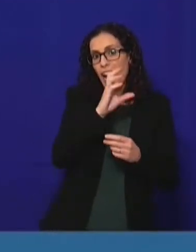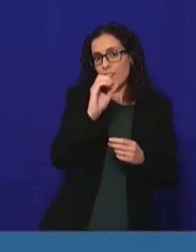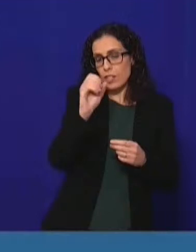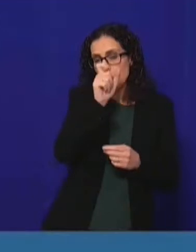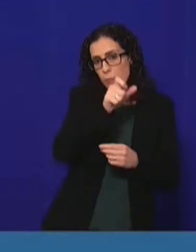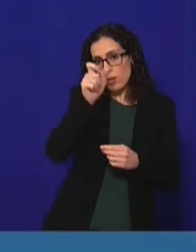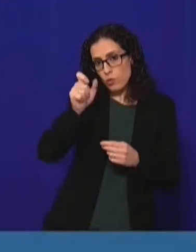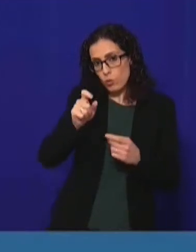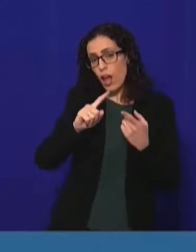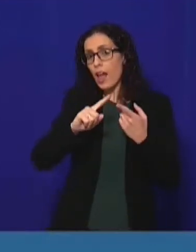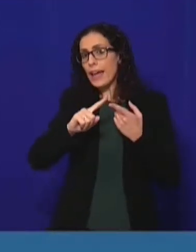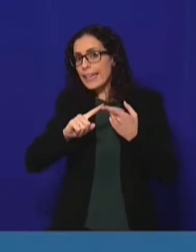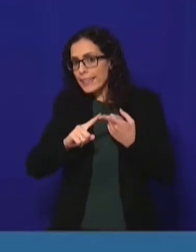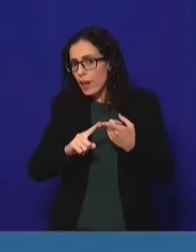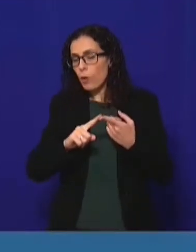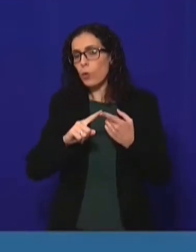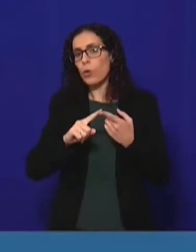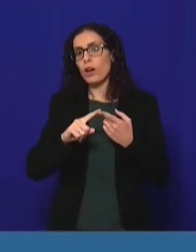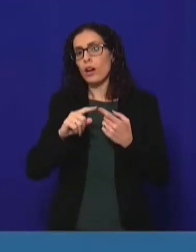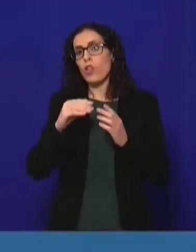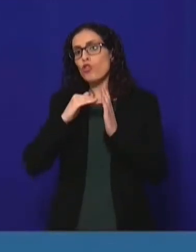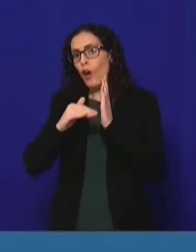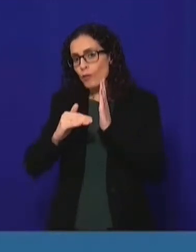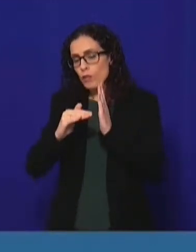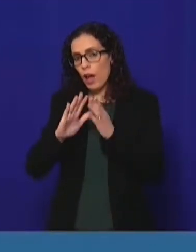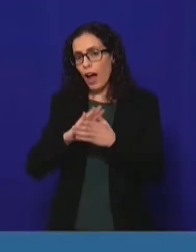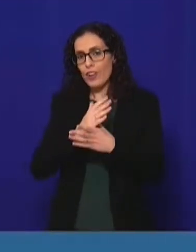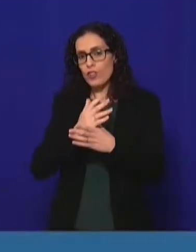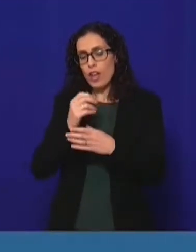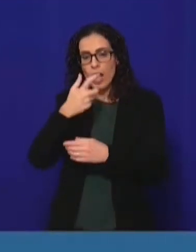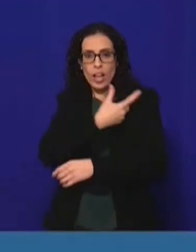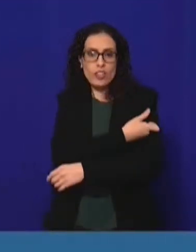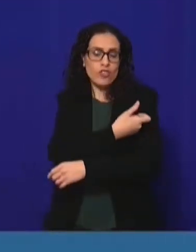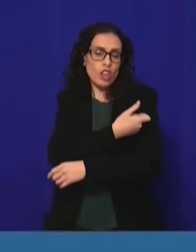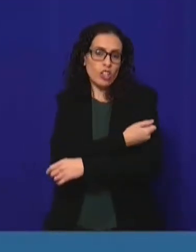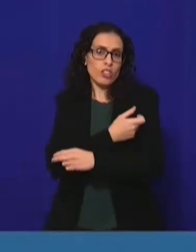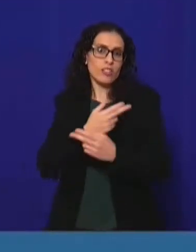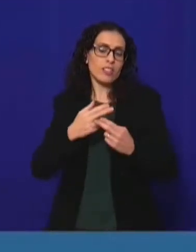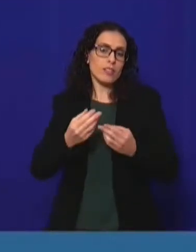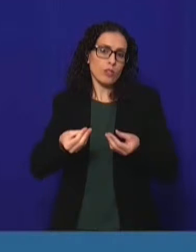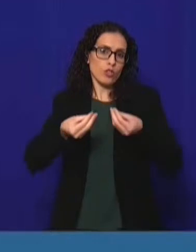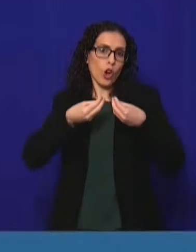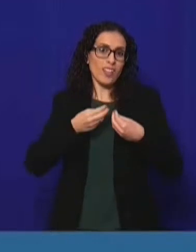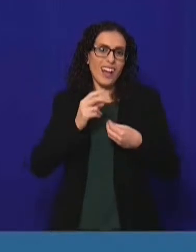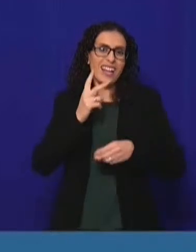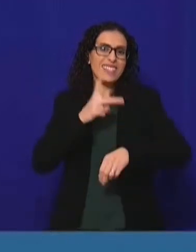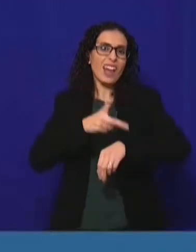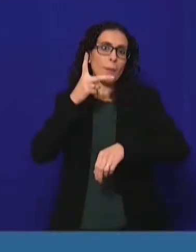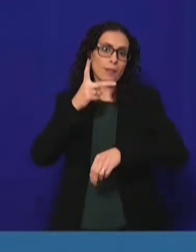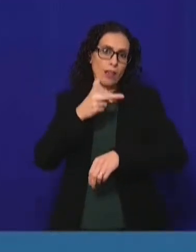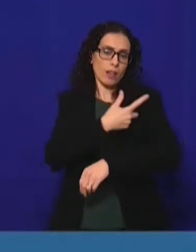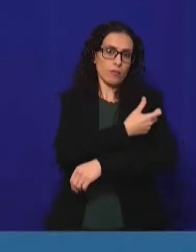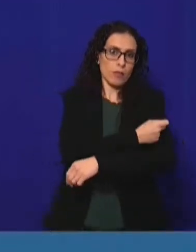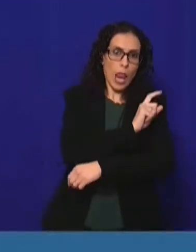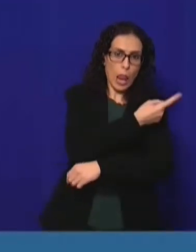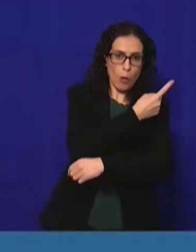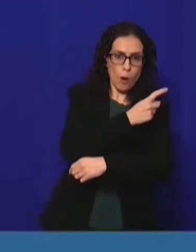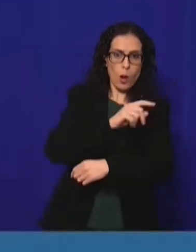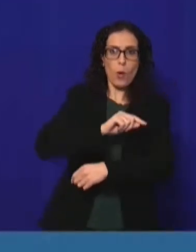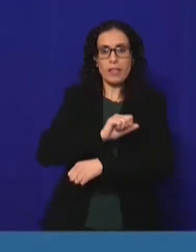bil-aħbarijiet li qed nisimgħu f'dawn l-aħħar jiem dwar il-vaccine kollu aħbar tajjeb, taħseb sa Mejju nkunu wasalna fis-sitwazzjoni għan-normal?